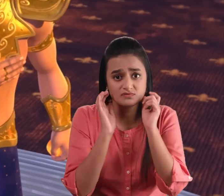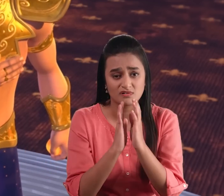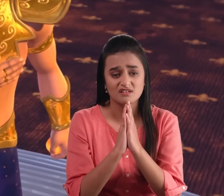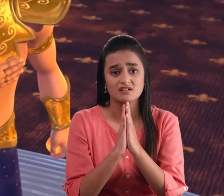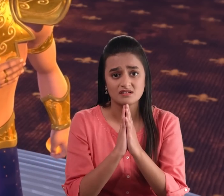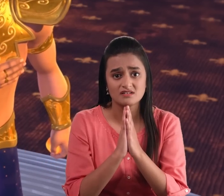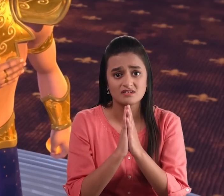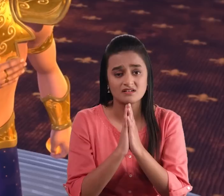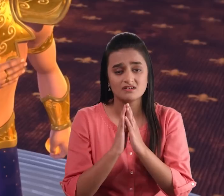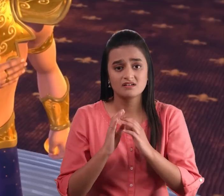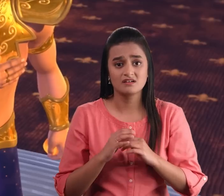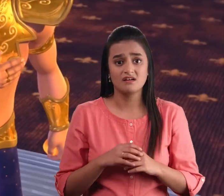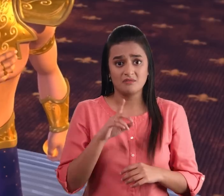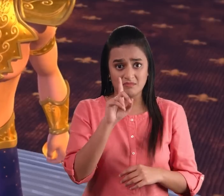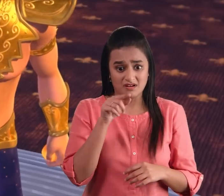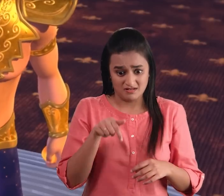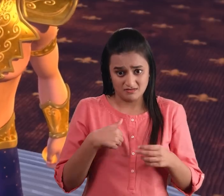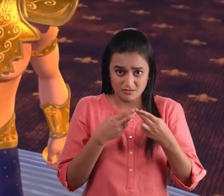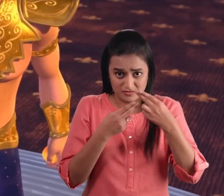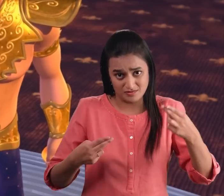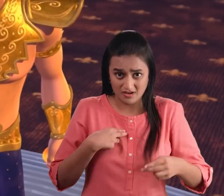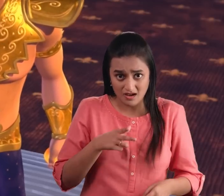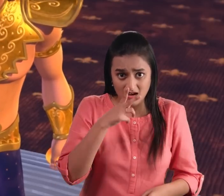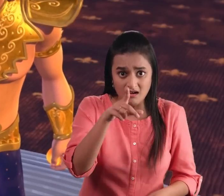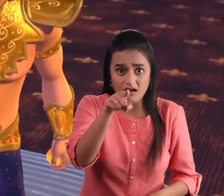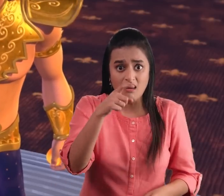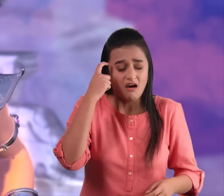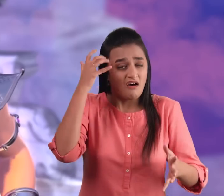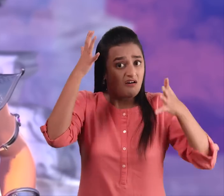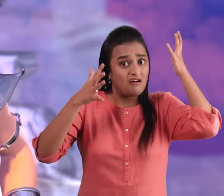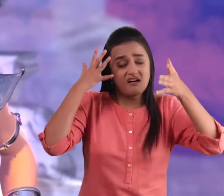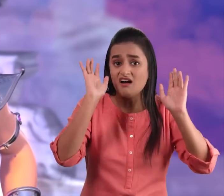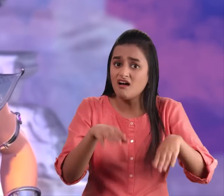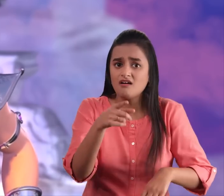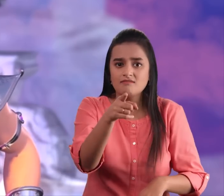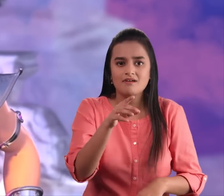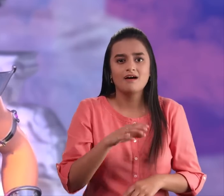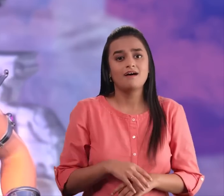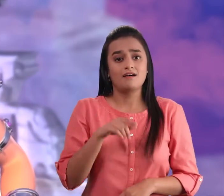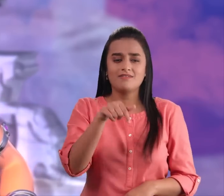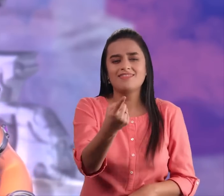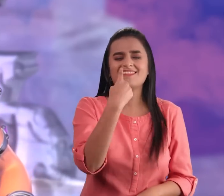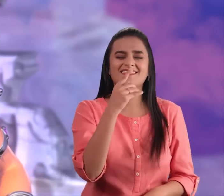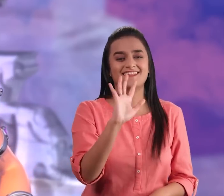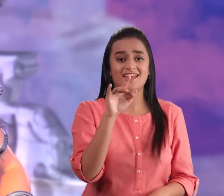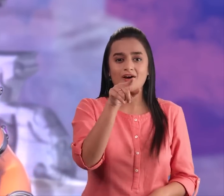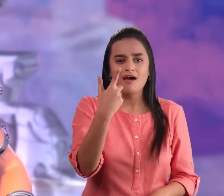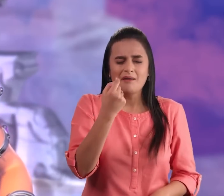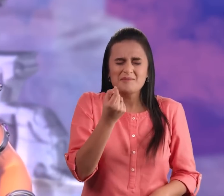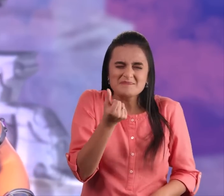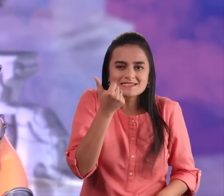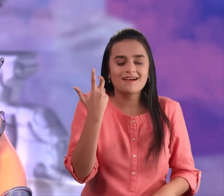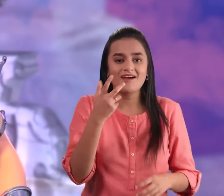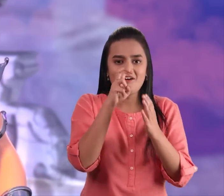क्षमा चाहता हूँ देवराजेंद्र, परंतु ये समाचार आपको विचलित कर सकता है। अब ये मत कहना कि